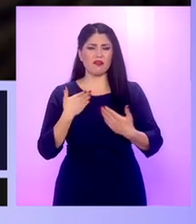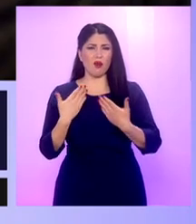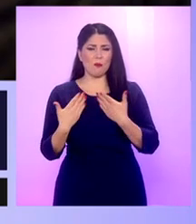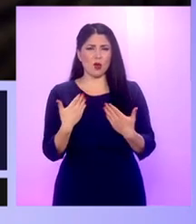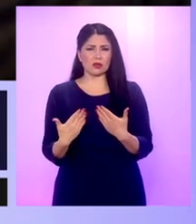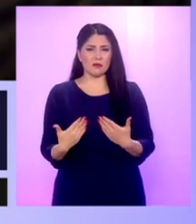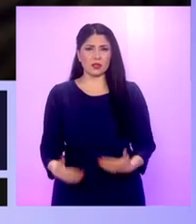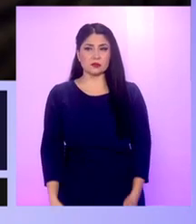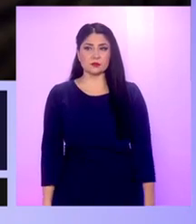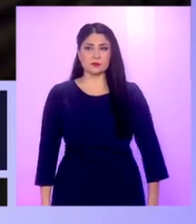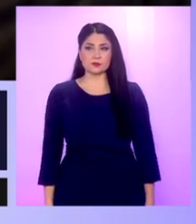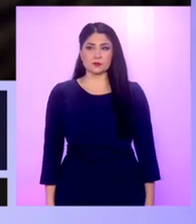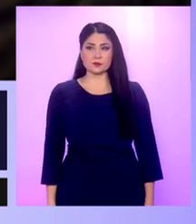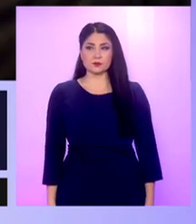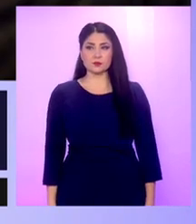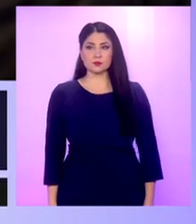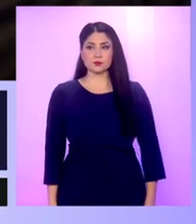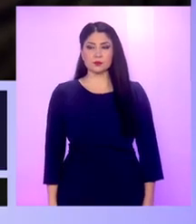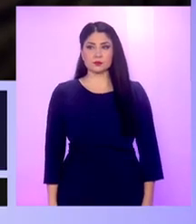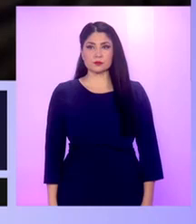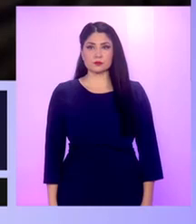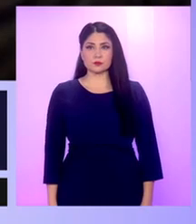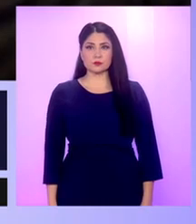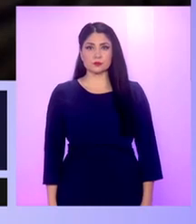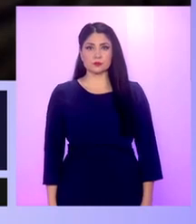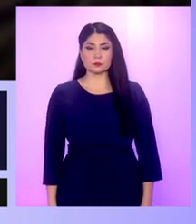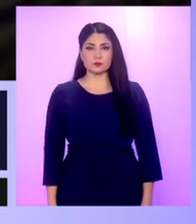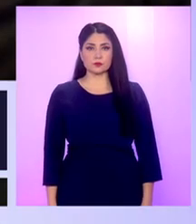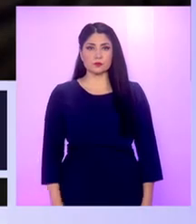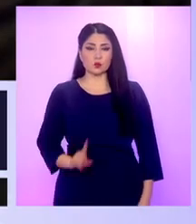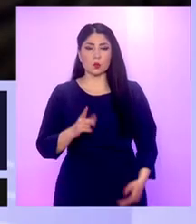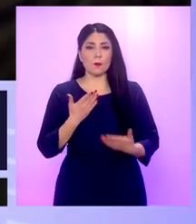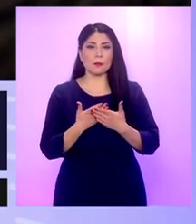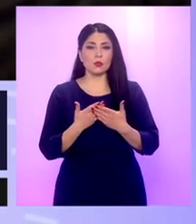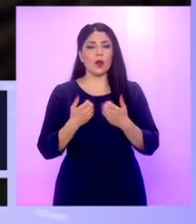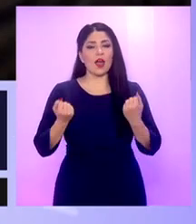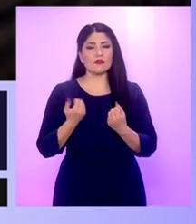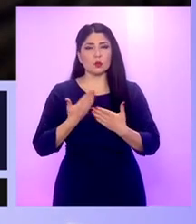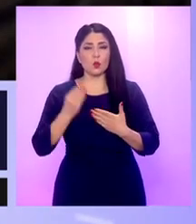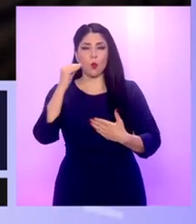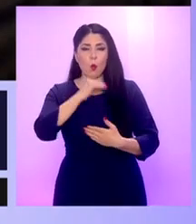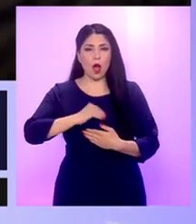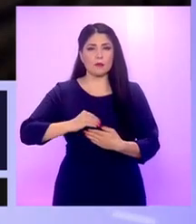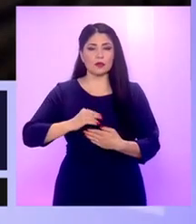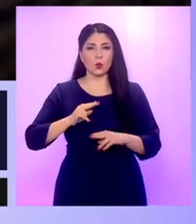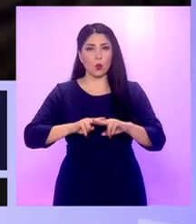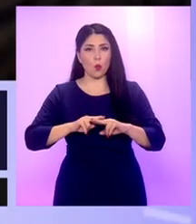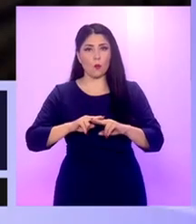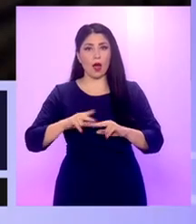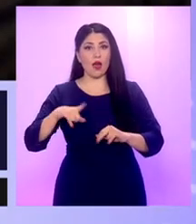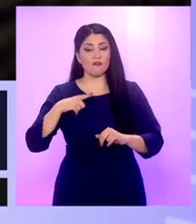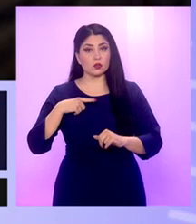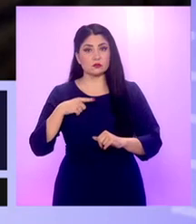comportament nu de activist umanist, așa cum a